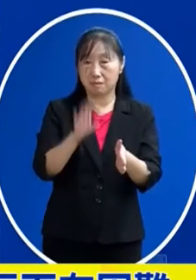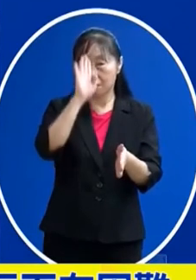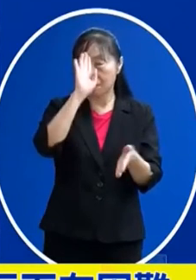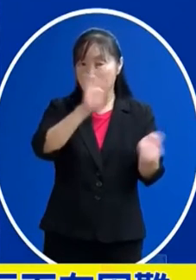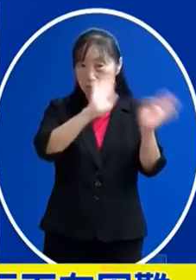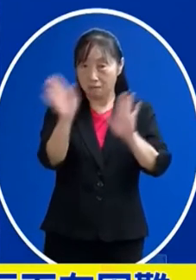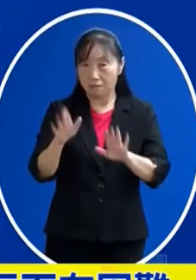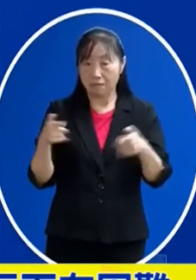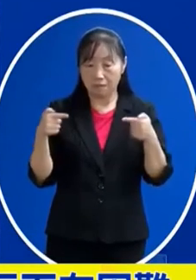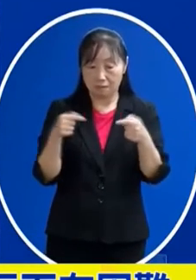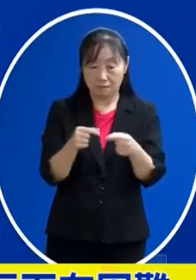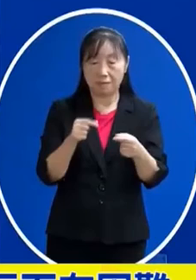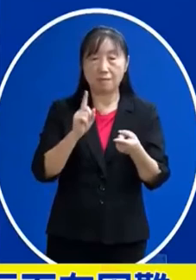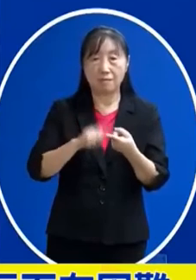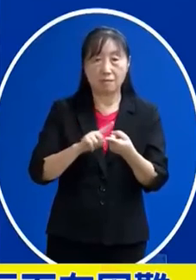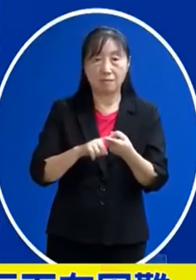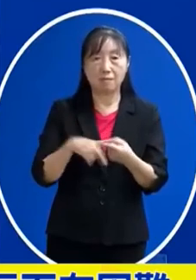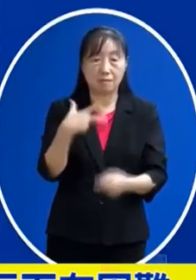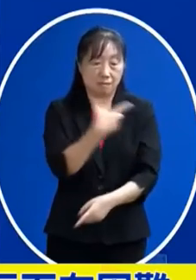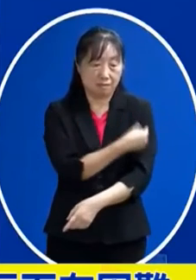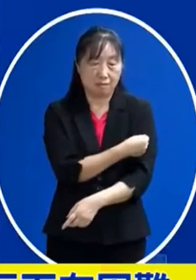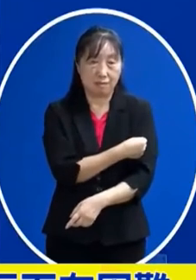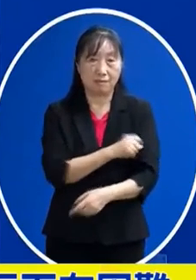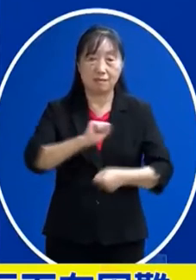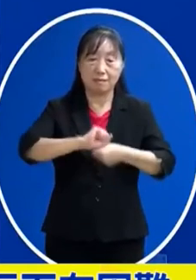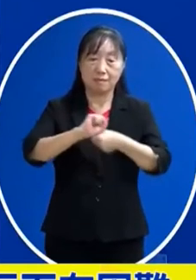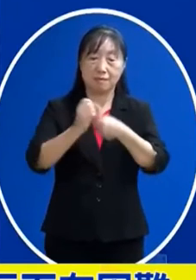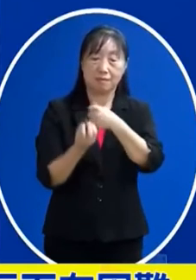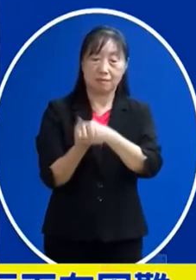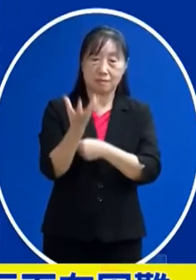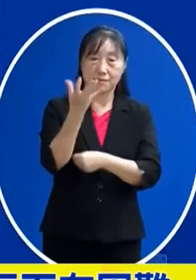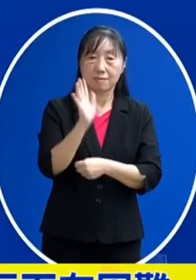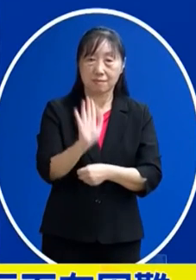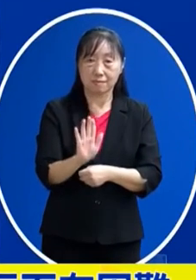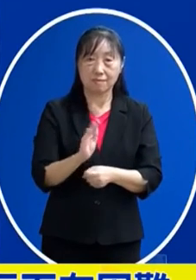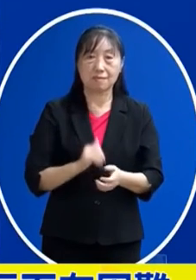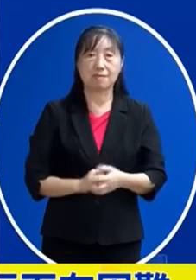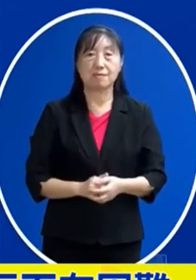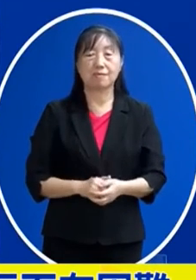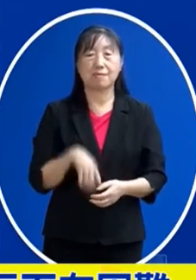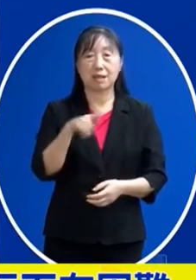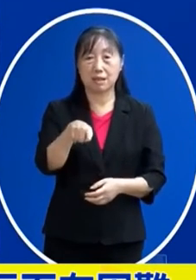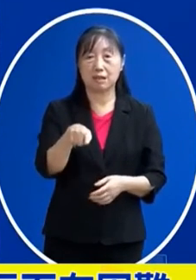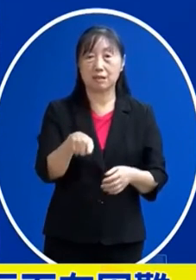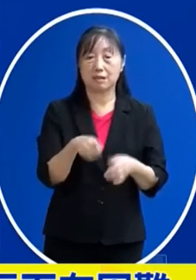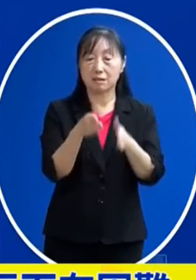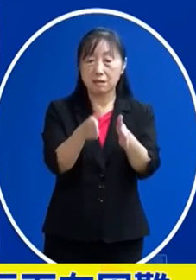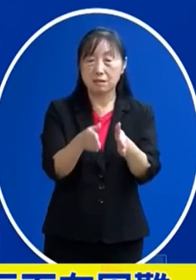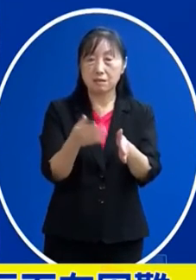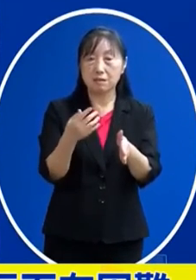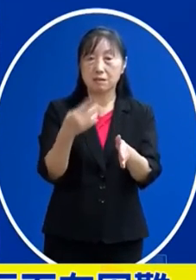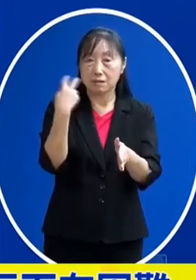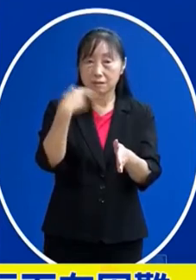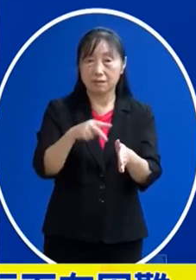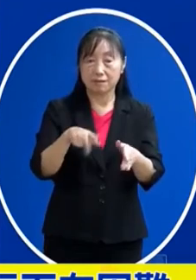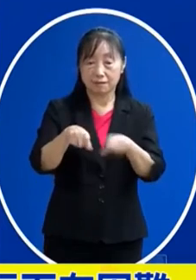渐趋稳定，那这个疫苗接种率也慢慢在提高，我们请高铁再重新规划，就是说比较适合的这个自